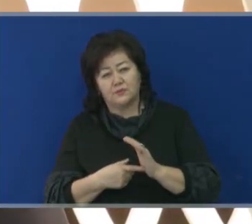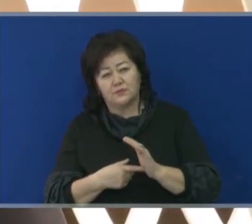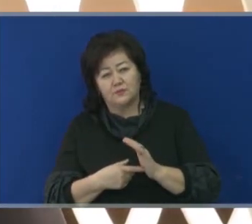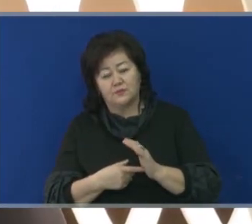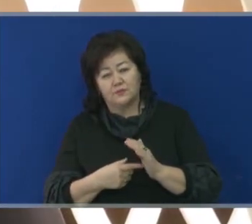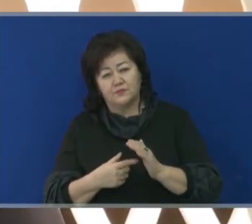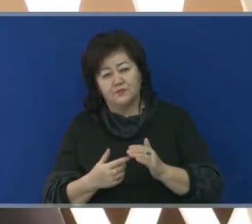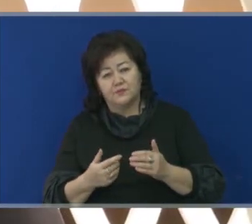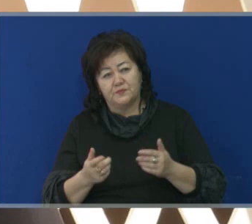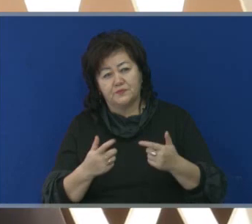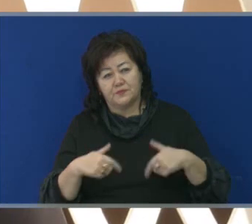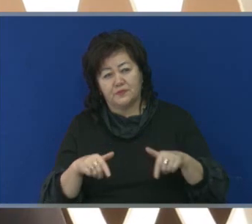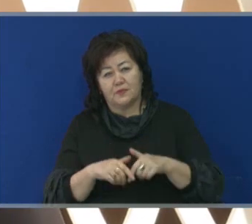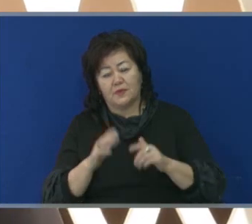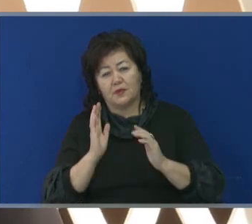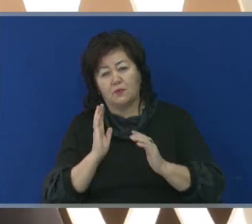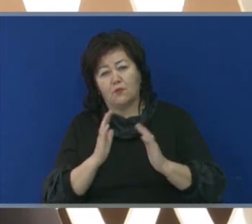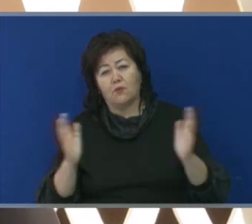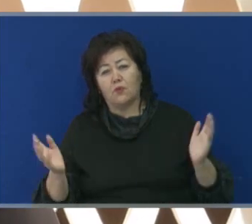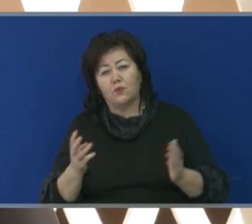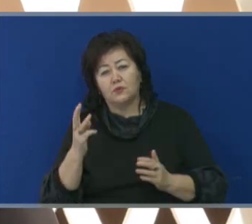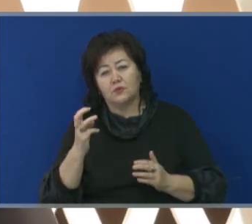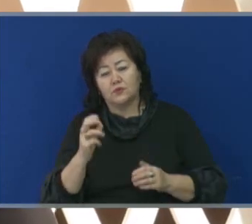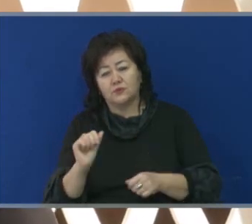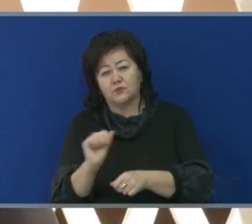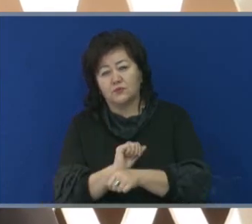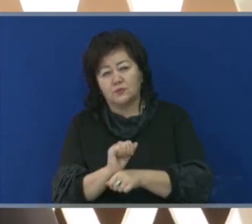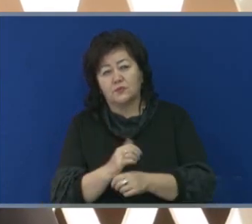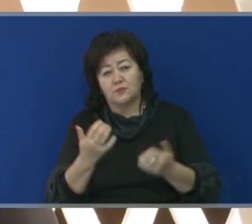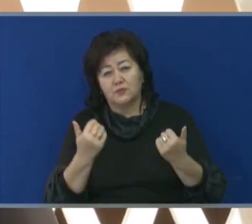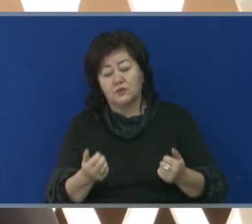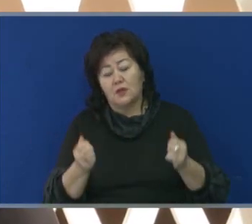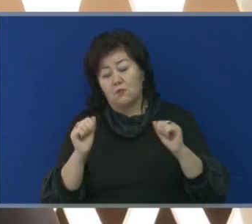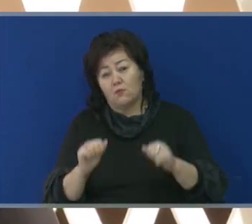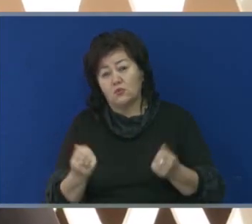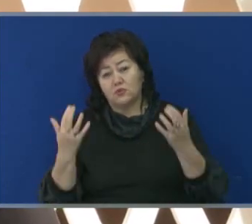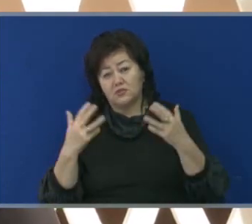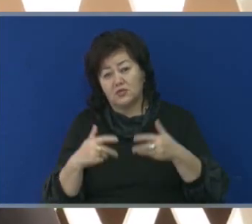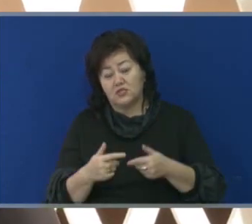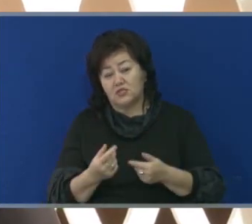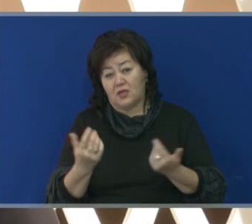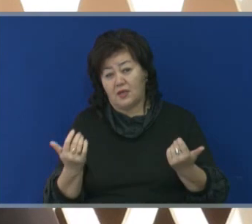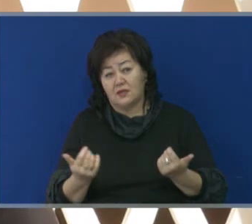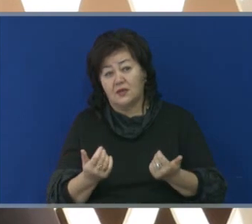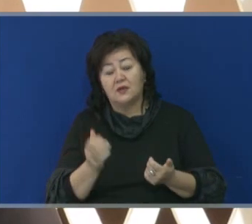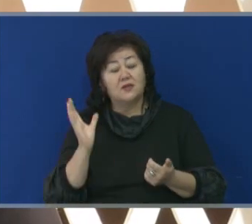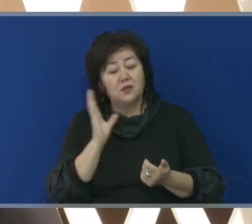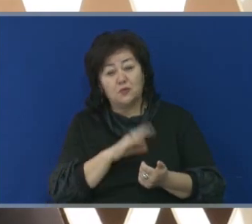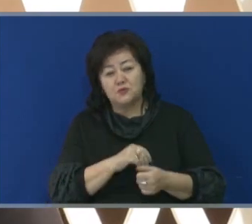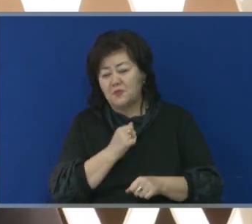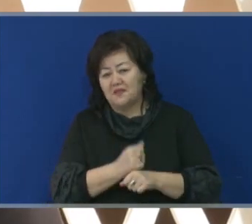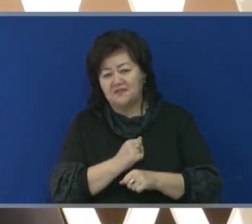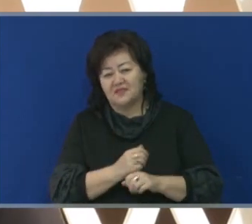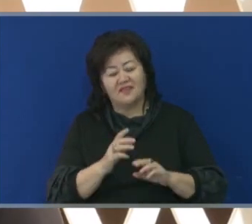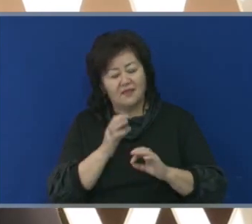В учреждениях будет более 300 автомобилей. В настоящее время их можно сосчитать по пальцам. Потом говорят, что не успели, не сделали.